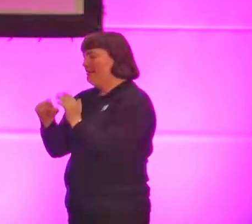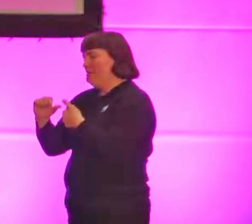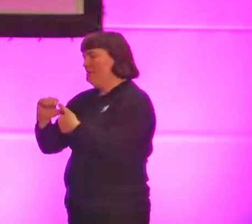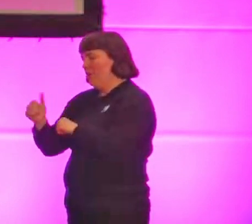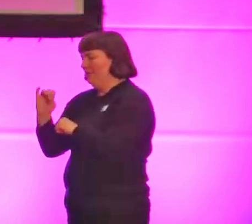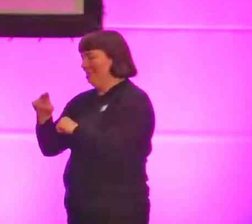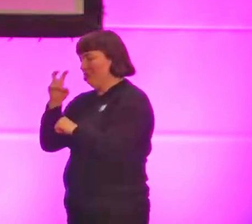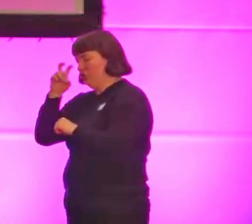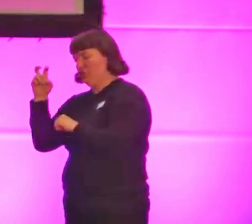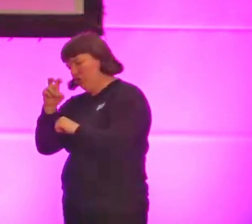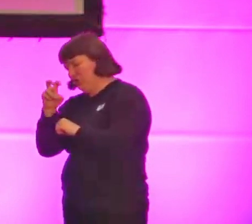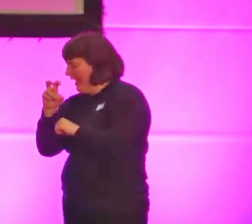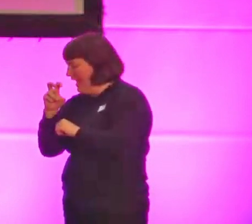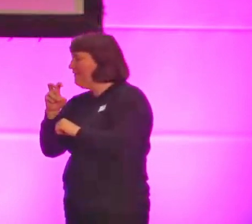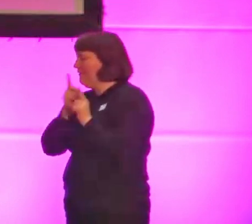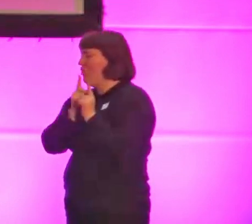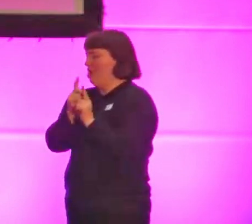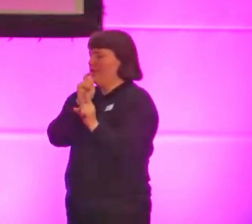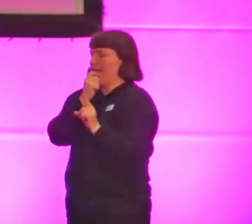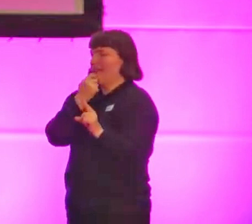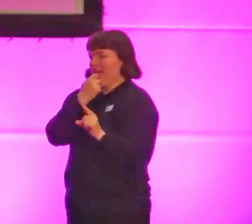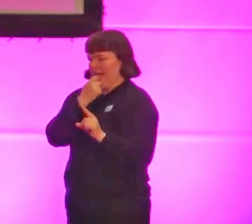efter en sekretessprövning som vi delade ut det här.